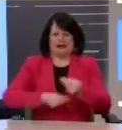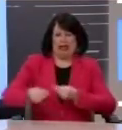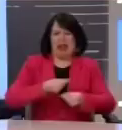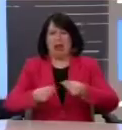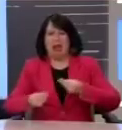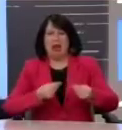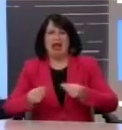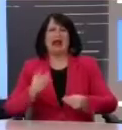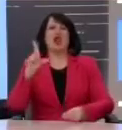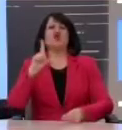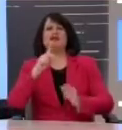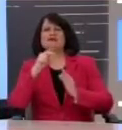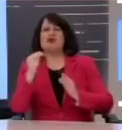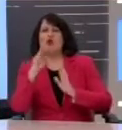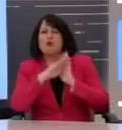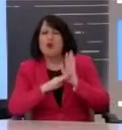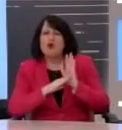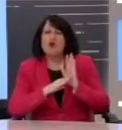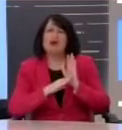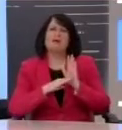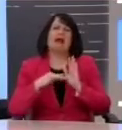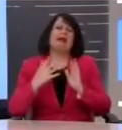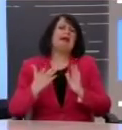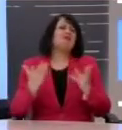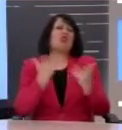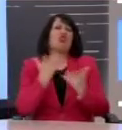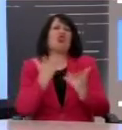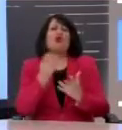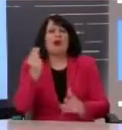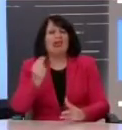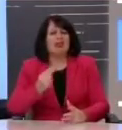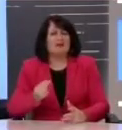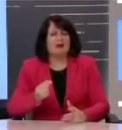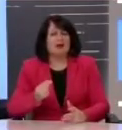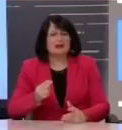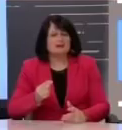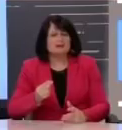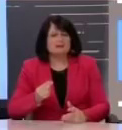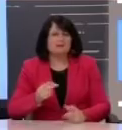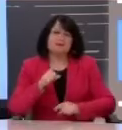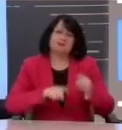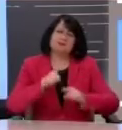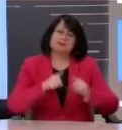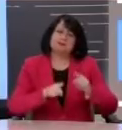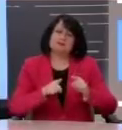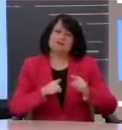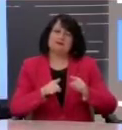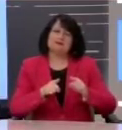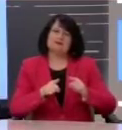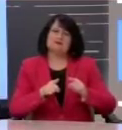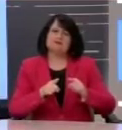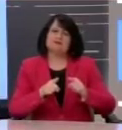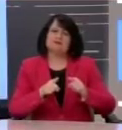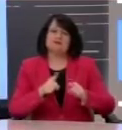σε λογισμικό ή σε απροσδιόριστες γκρίζες περιοχές, προκειμένου κάποιοι